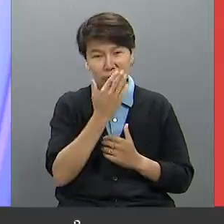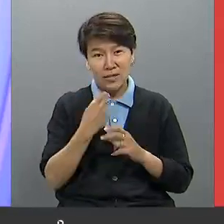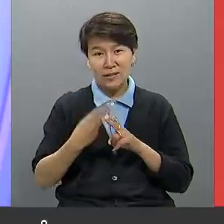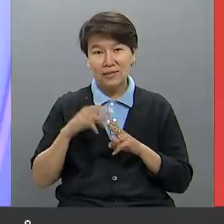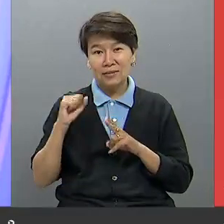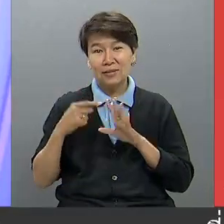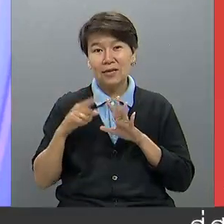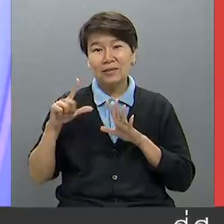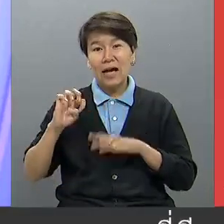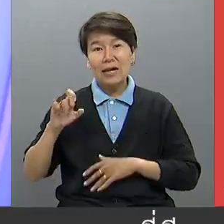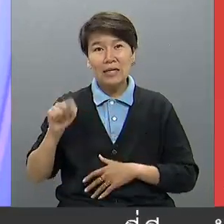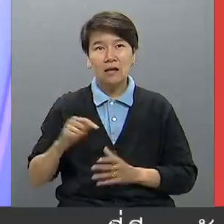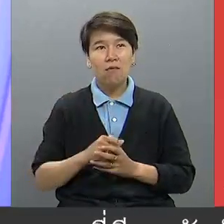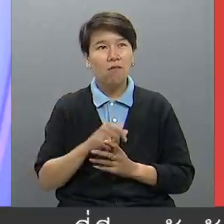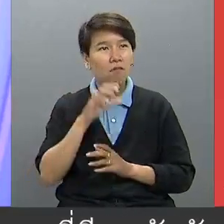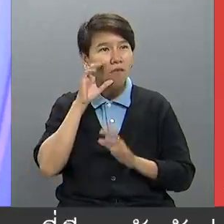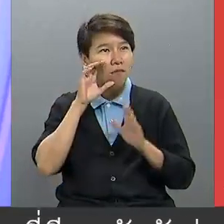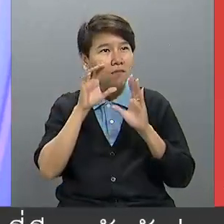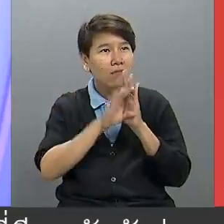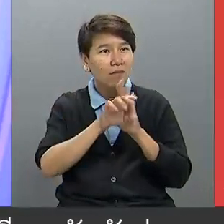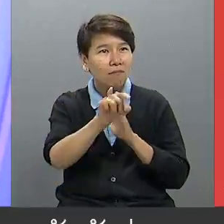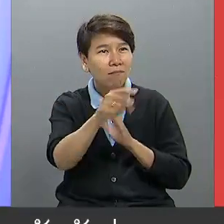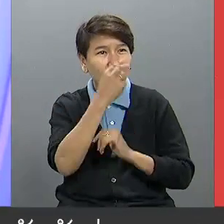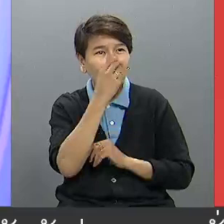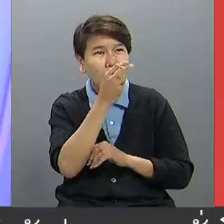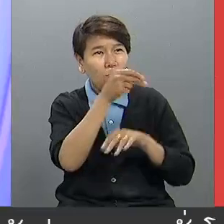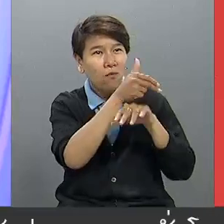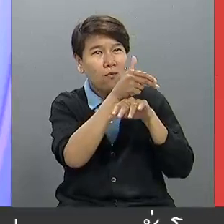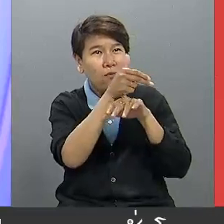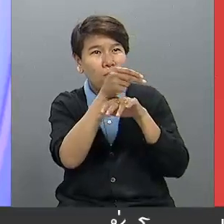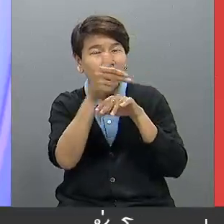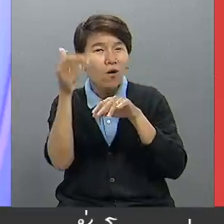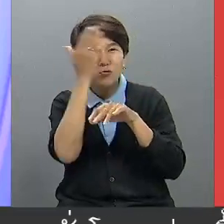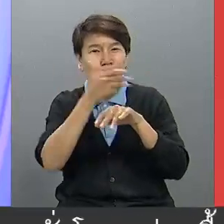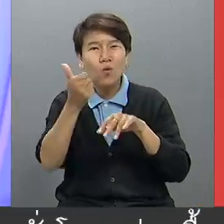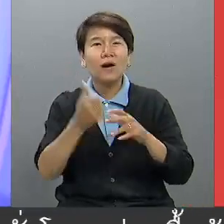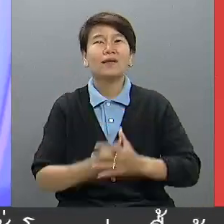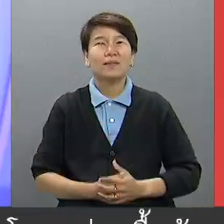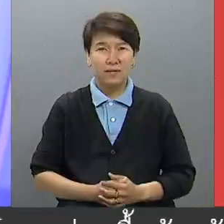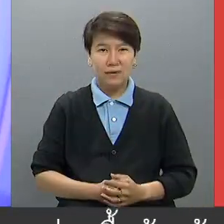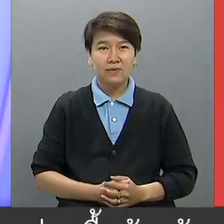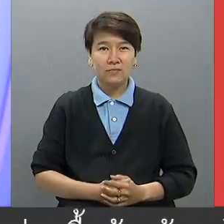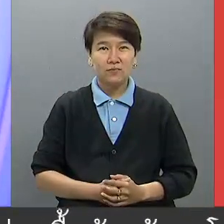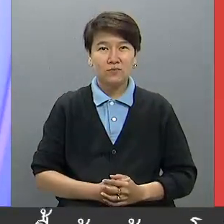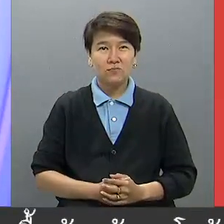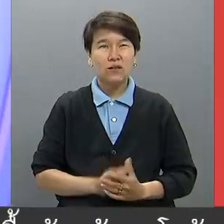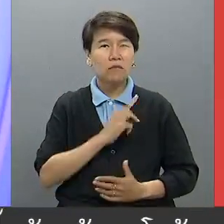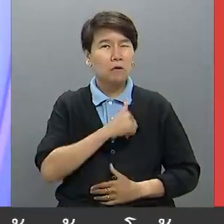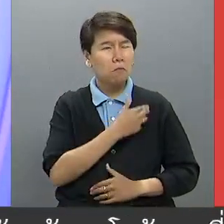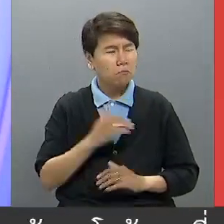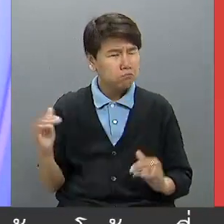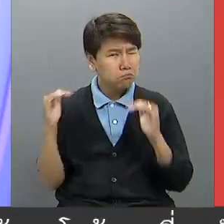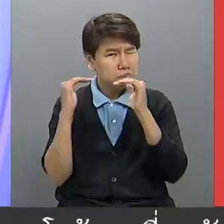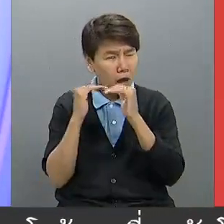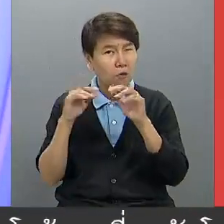อกว่าโหน่าไปถ่ายทำสารคดีที่สุดเลยค่ะแล้วบอกว่าเหมือนมากเลยค่ะเหมือนสวิตเซอร์แลนด์จริงๆ นะแล้ว